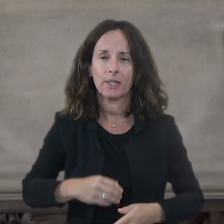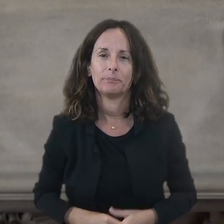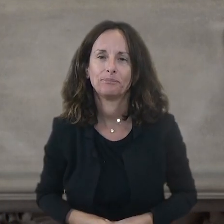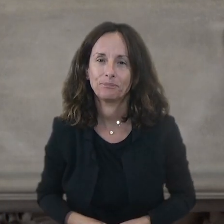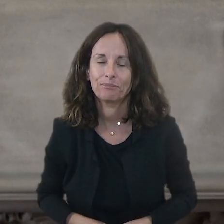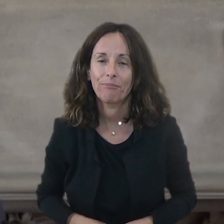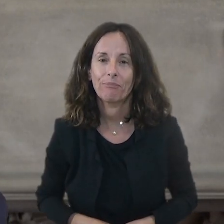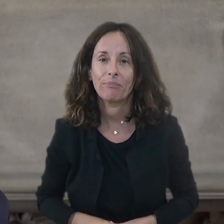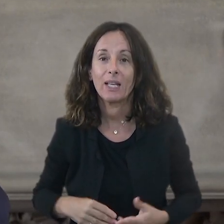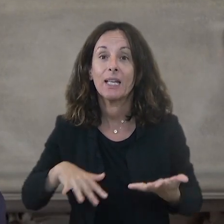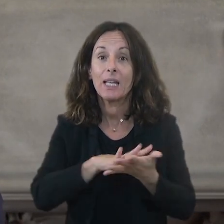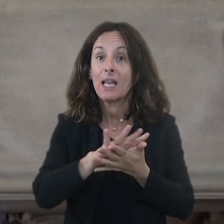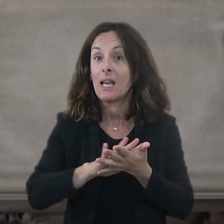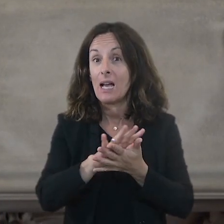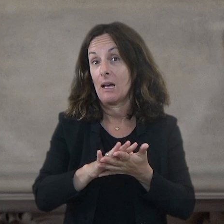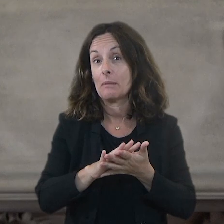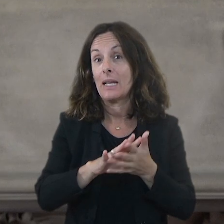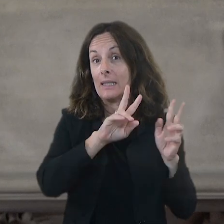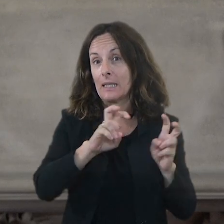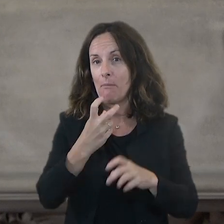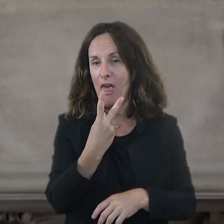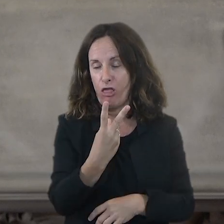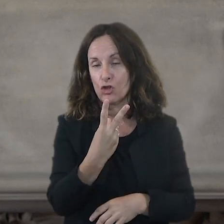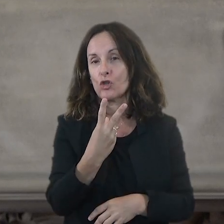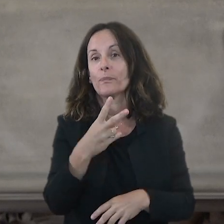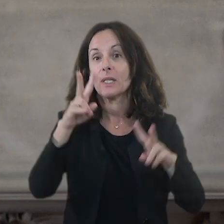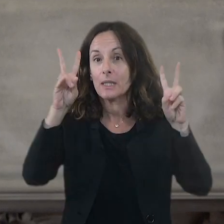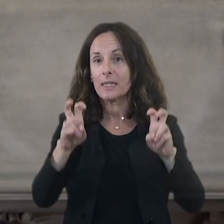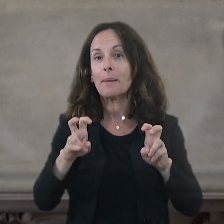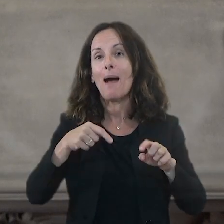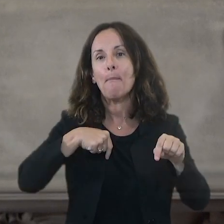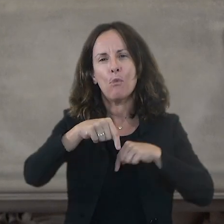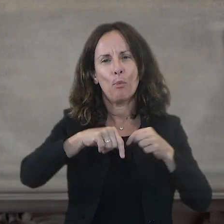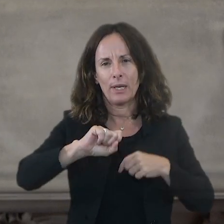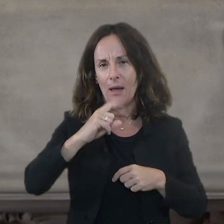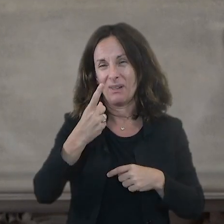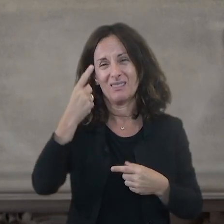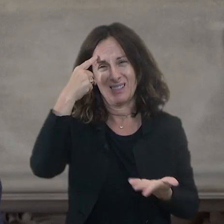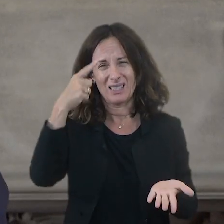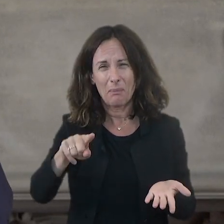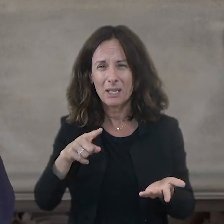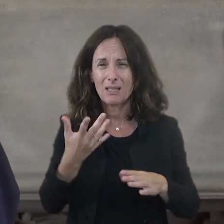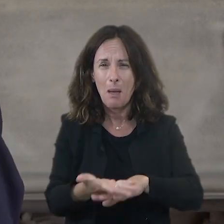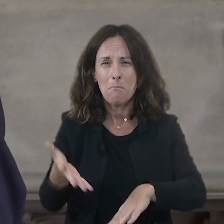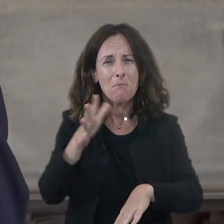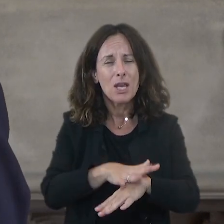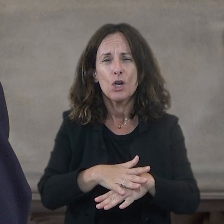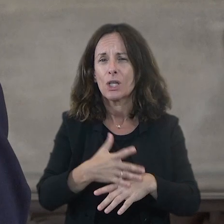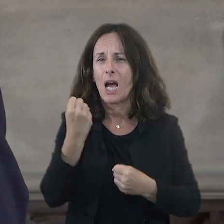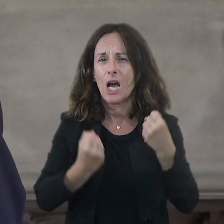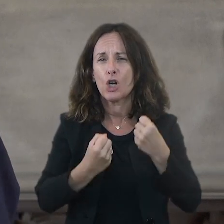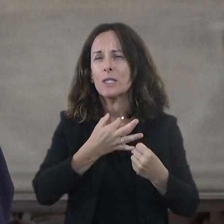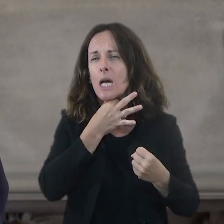principalment dos temes s'han tractat en aquesta reunió. El primer és la qüestió de mobilitat, que sabeu que Mallorca